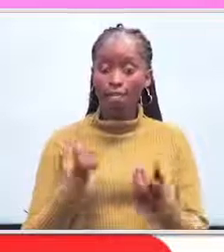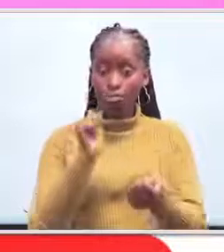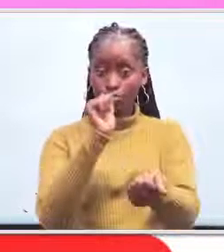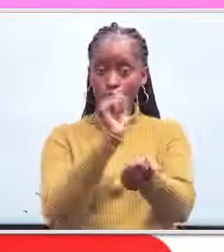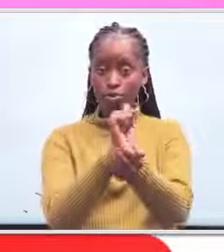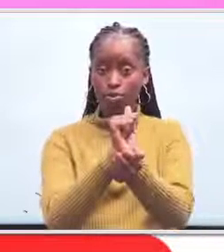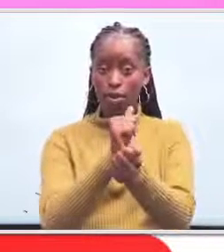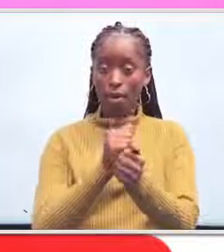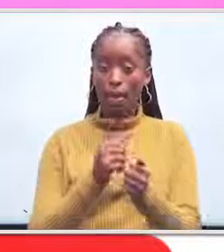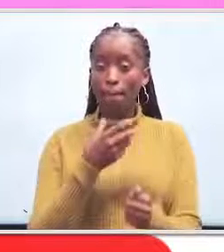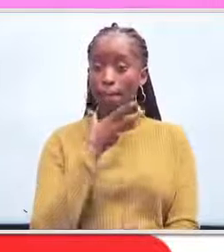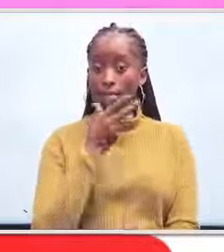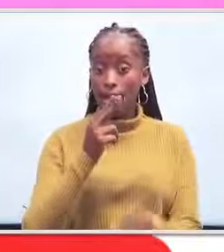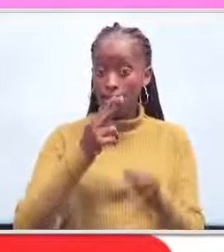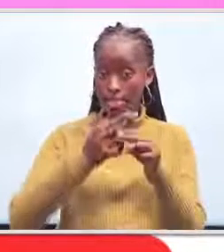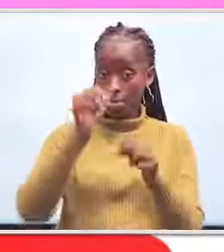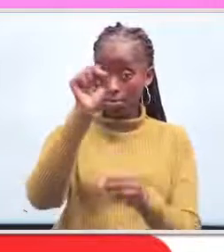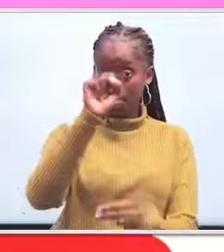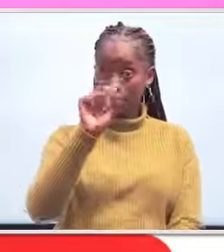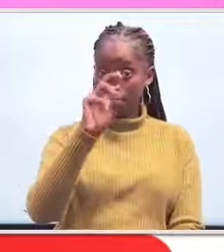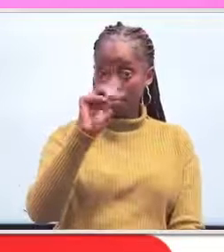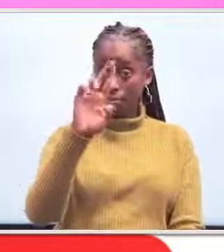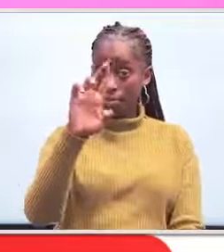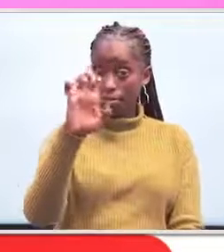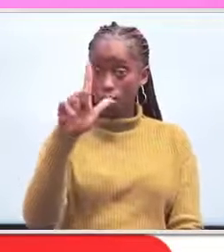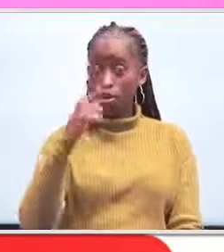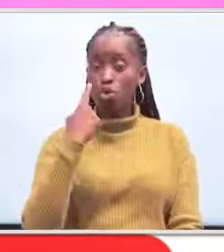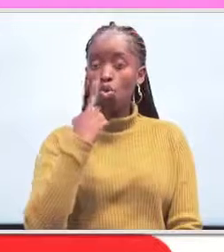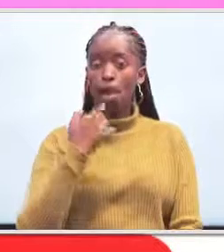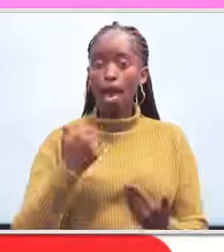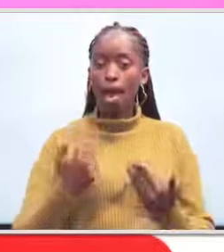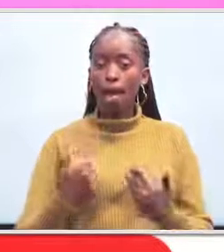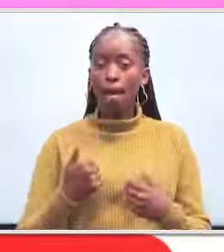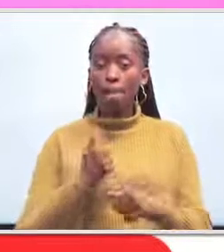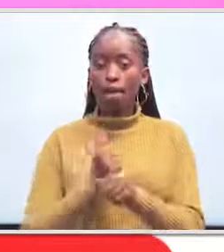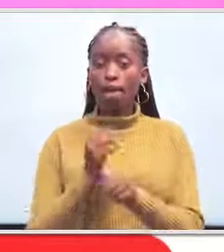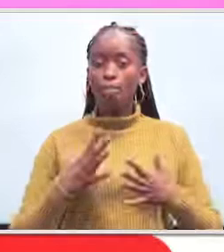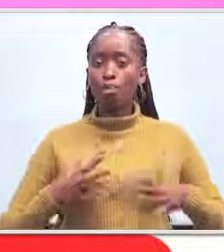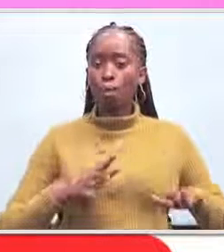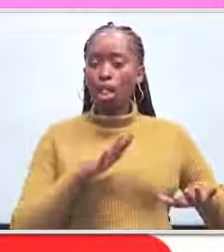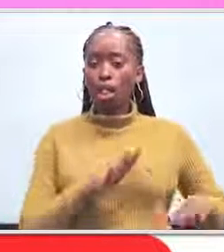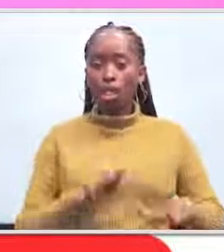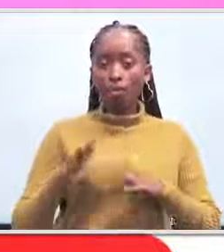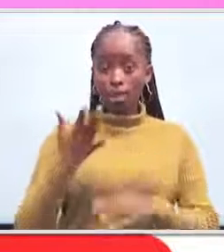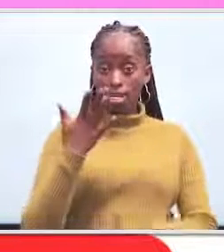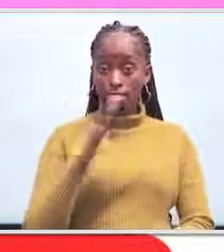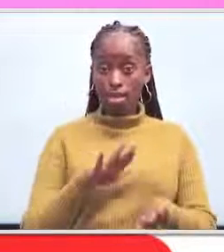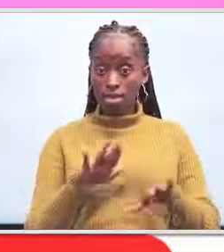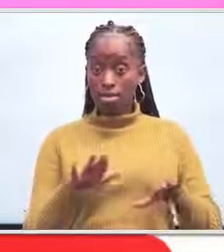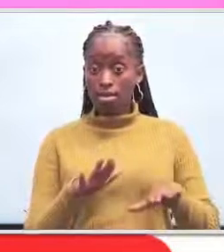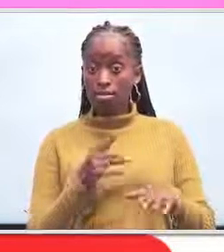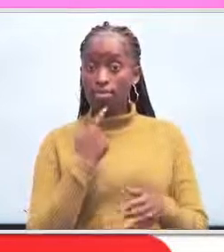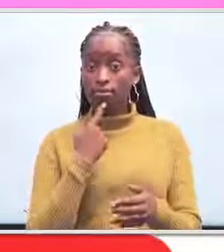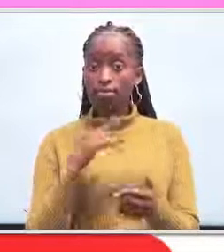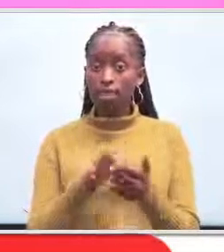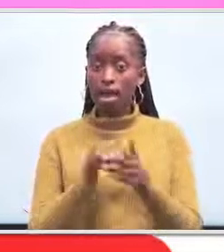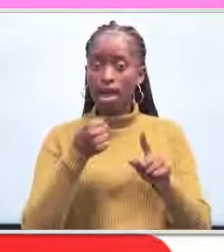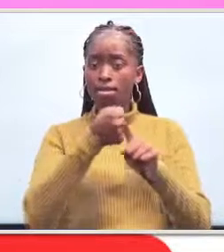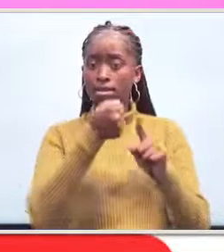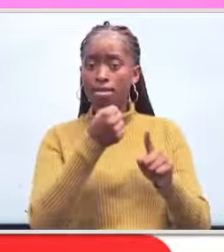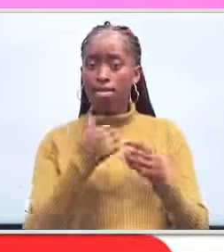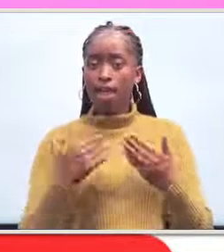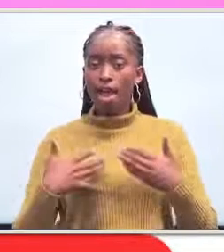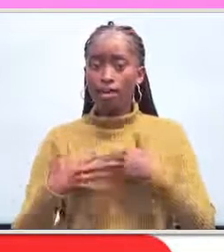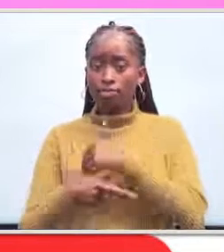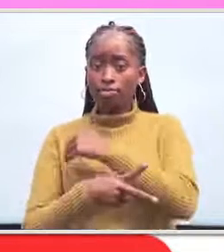Jina la Samuel Mwangi Maina, ambaye amekuwa akiwahangaisha wakazi wa Mbiri, Kiharu, kwa kuwashambulia manyumbani mwao akiwa amebeba shoka na